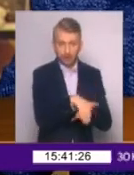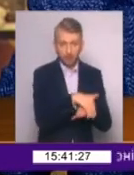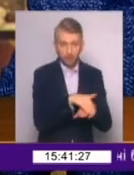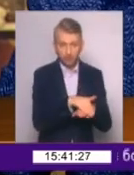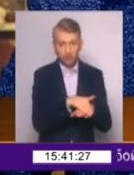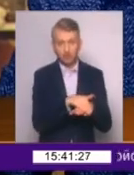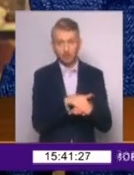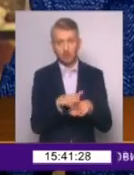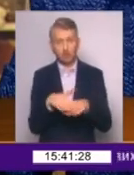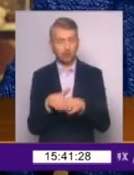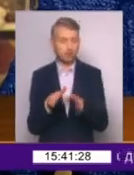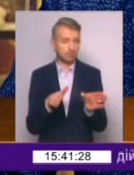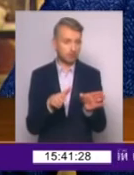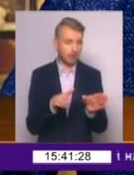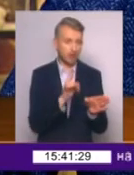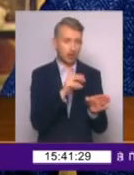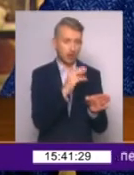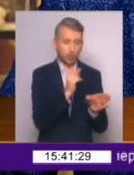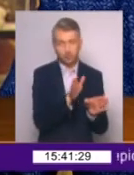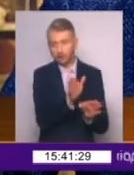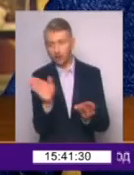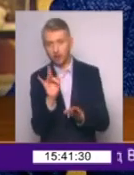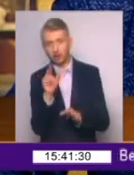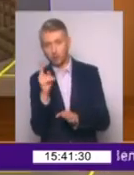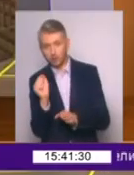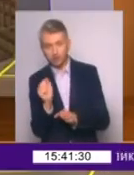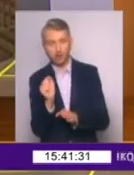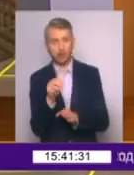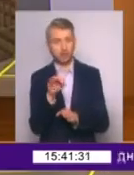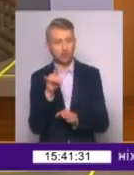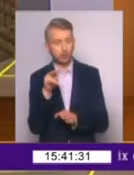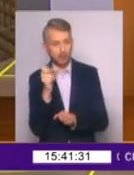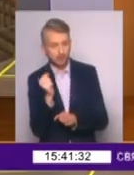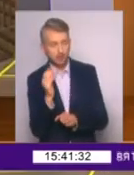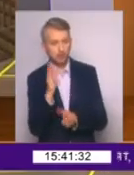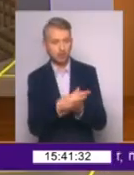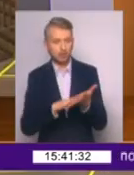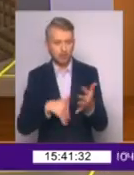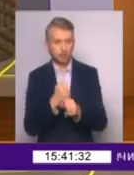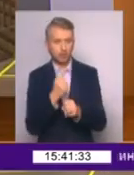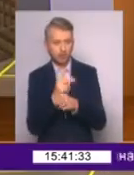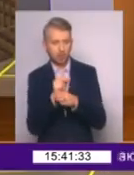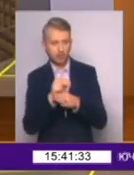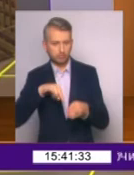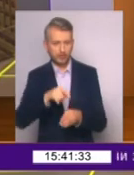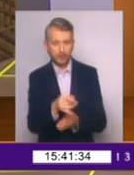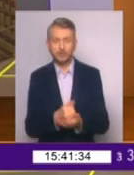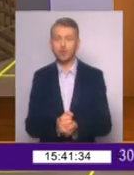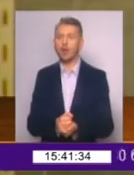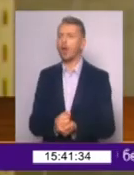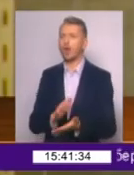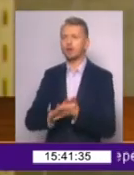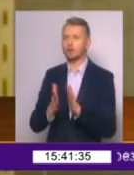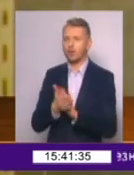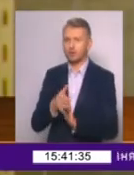на Радунську, направо на Радунську, в сторону Милославської. І далі будуть подовжувати робити ямковий ремонт. Але насправді ситуація от з